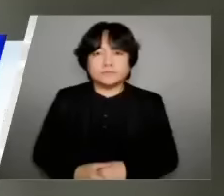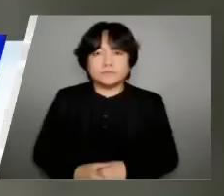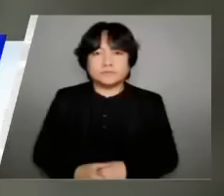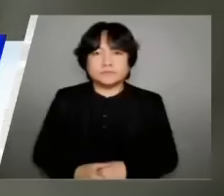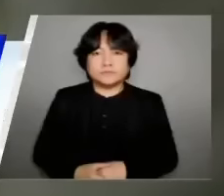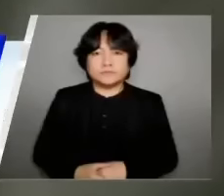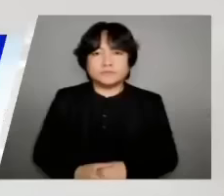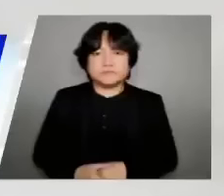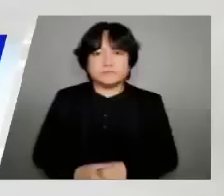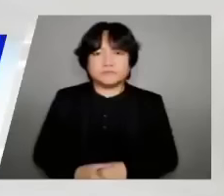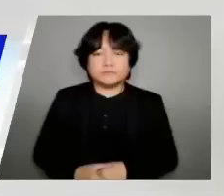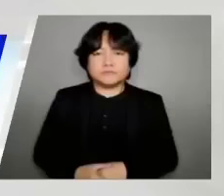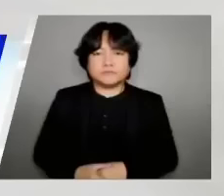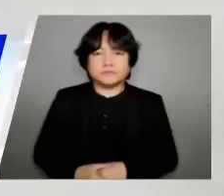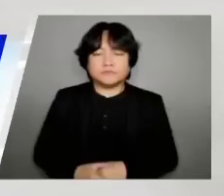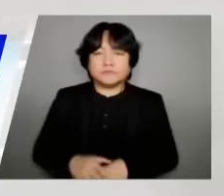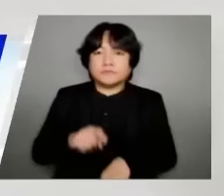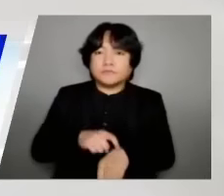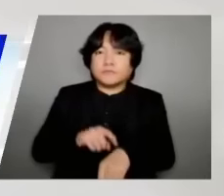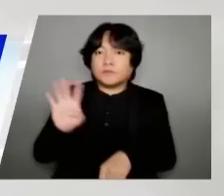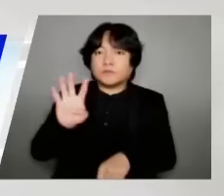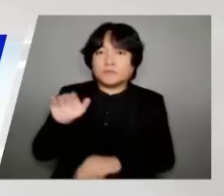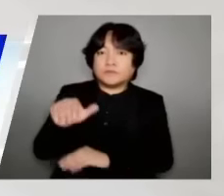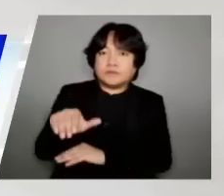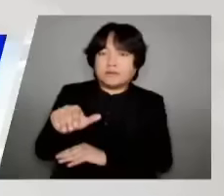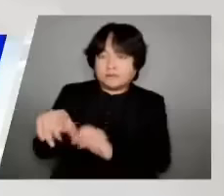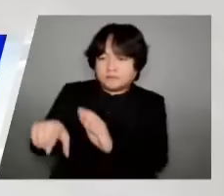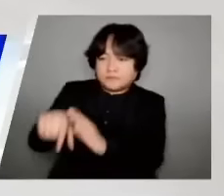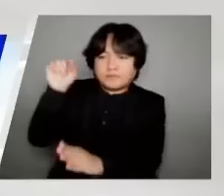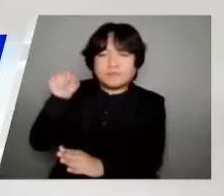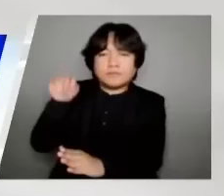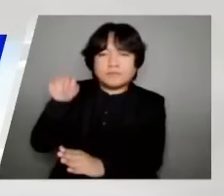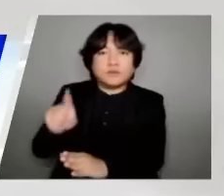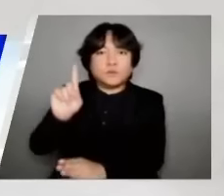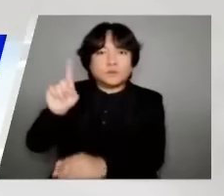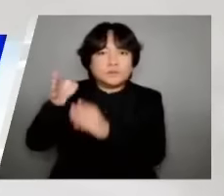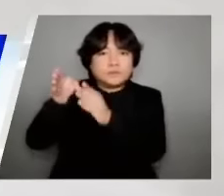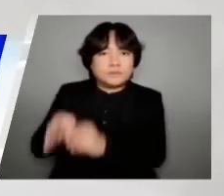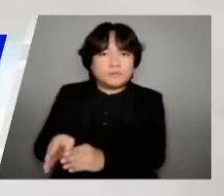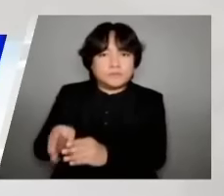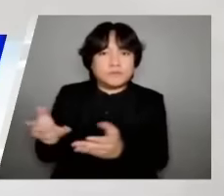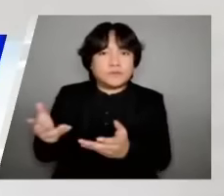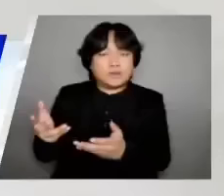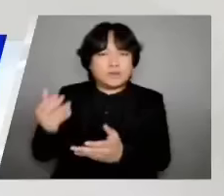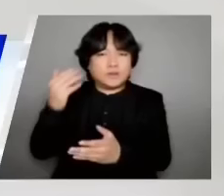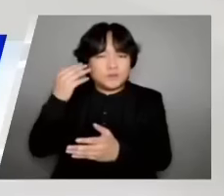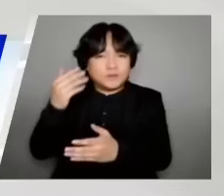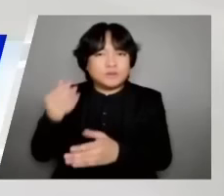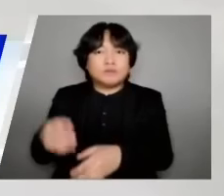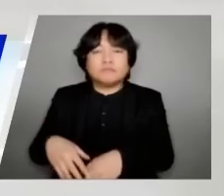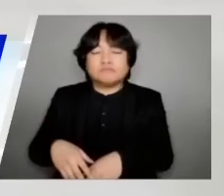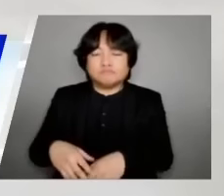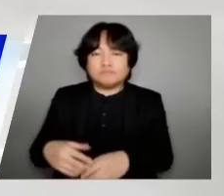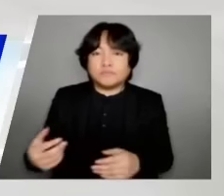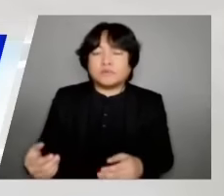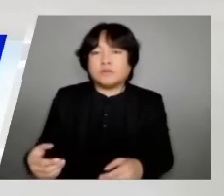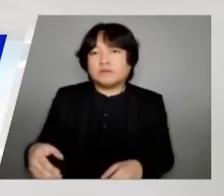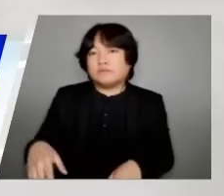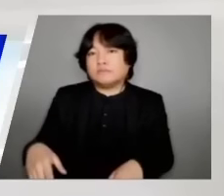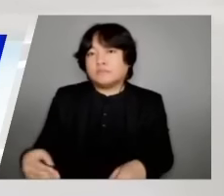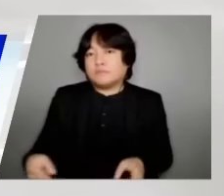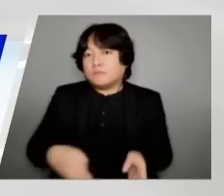Bago mag-alas 4 ng hapon, natagpuan ang labi ng isa sa kanila sa ilalim ng isang tulay. Ayon sa mga rescuer, kinumpirma